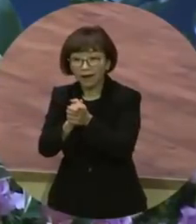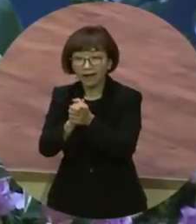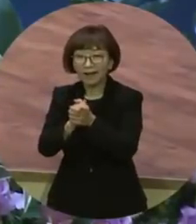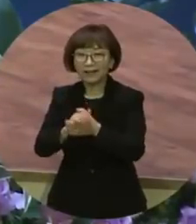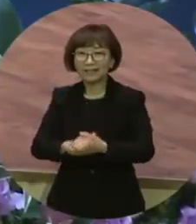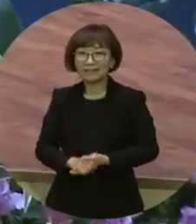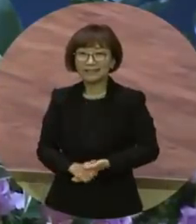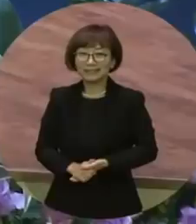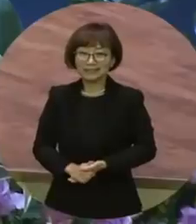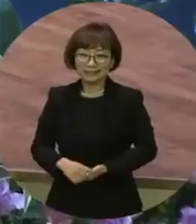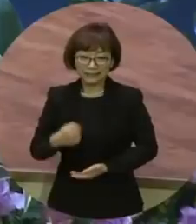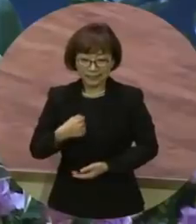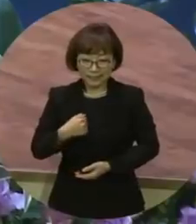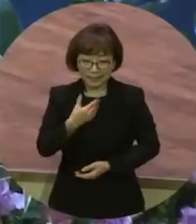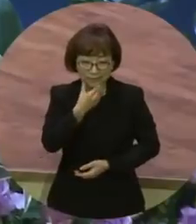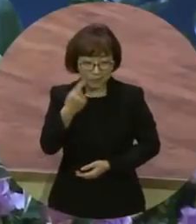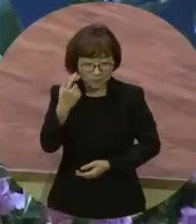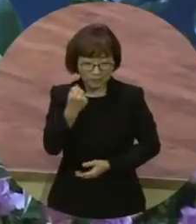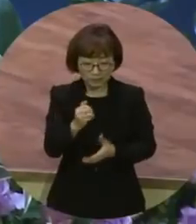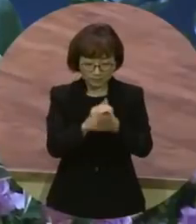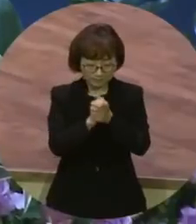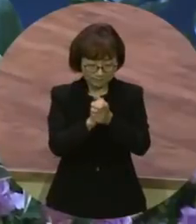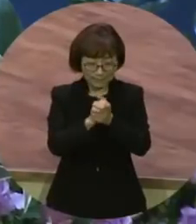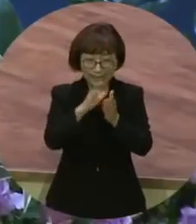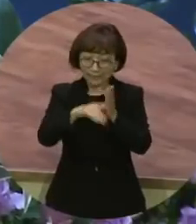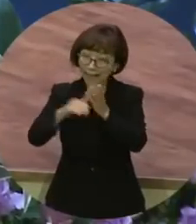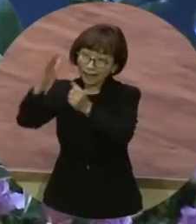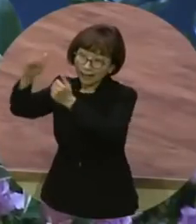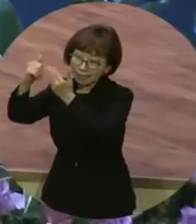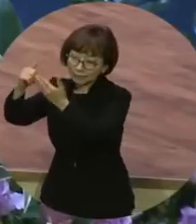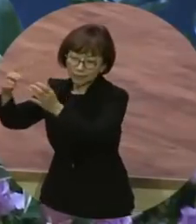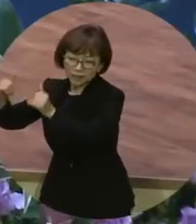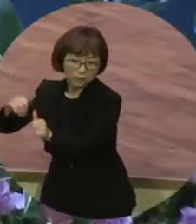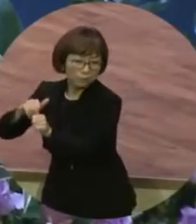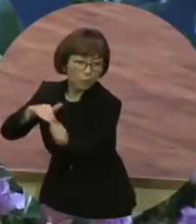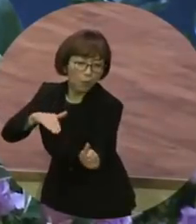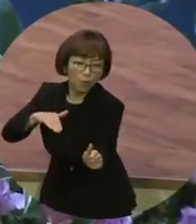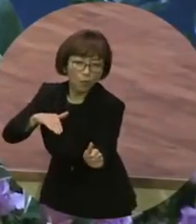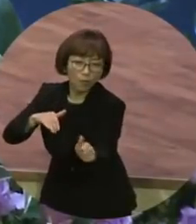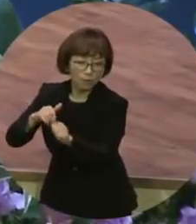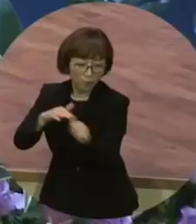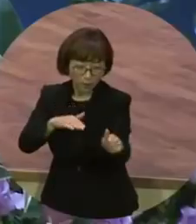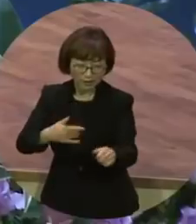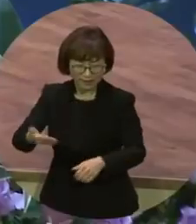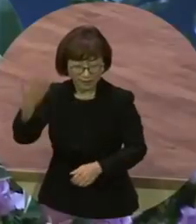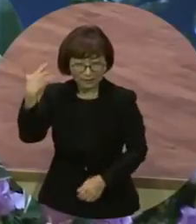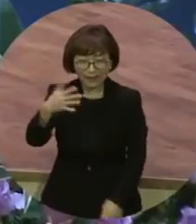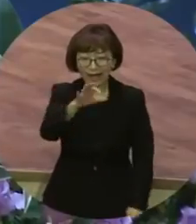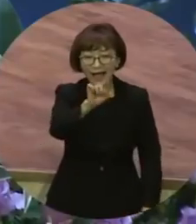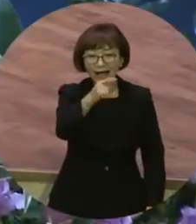내가 복음 누리는 기도할 때 하나님은 사람을 붙이십니다. 마치 아나니아에게 바울을 붙이신 것처럼